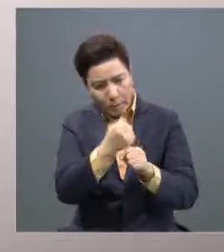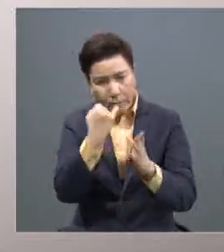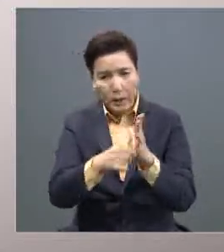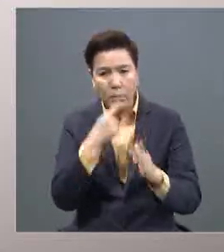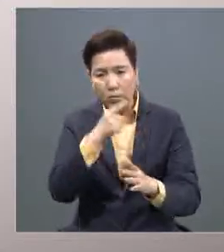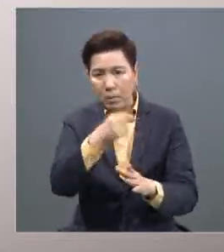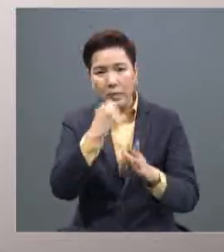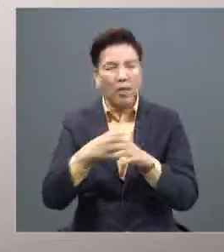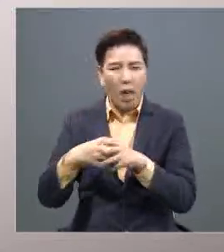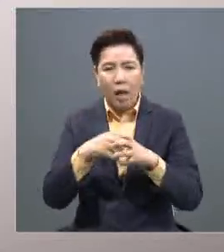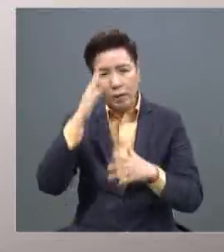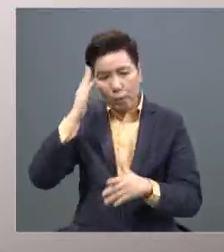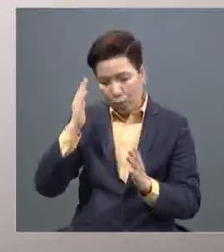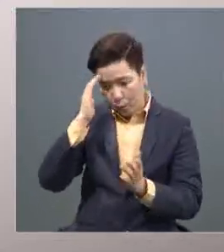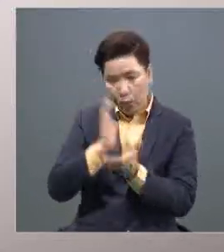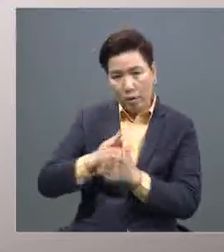ข้อกล่าวหาแล้วค่ะ